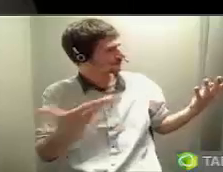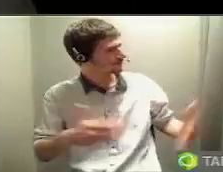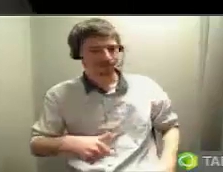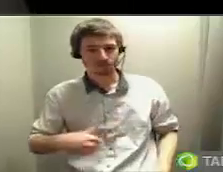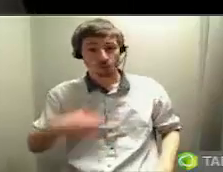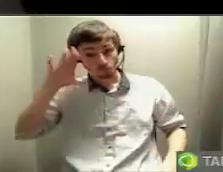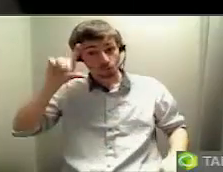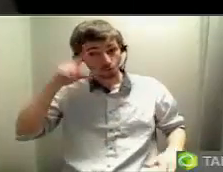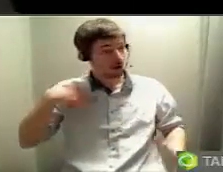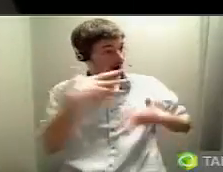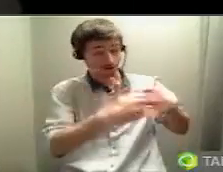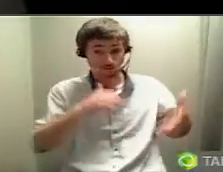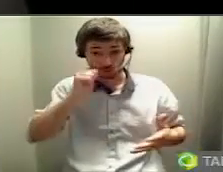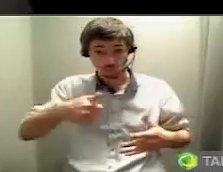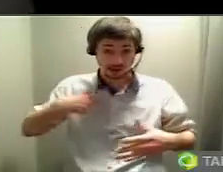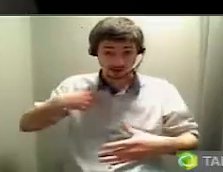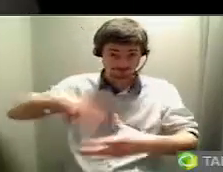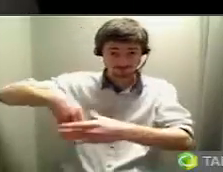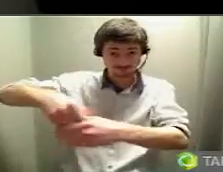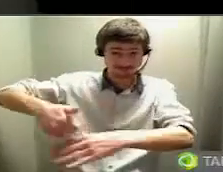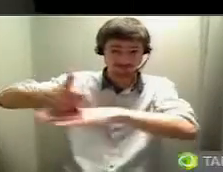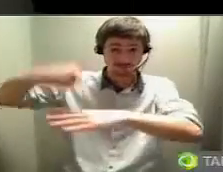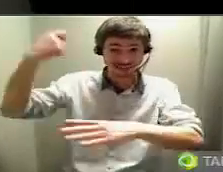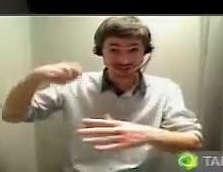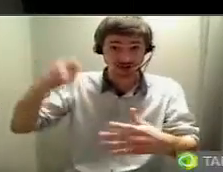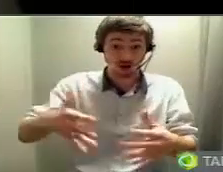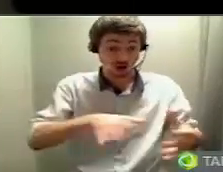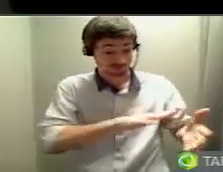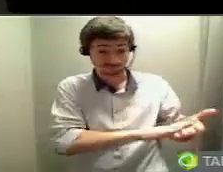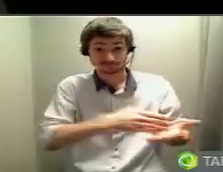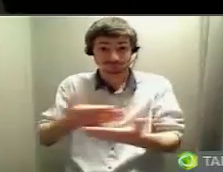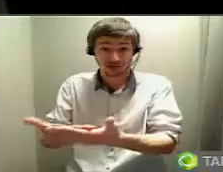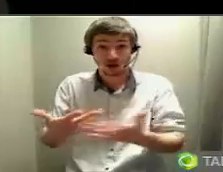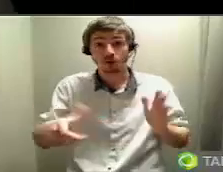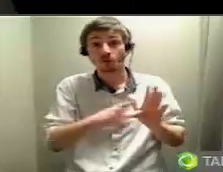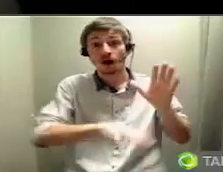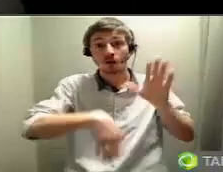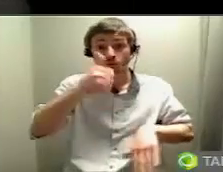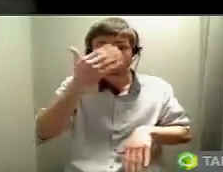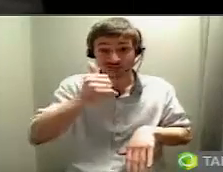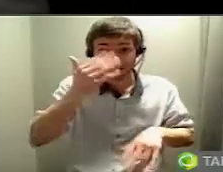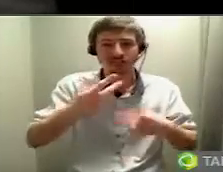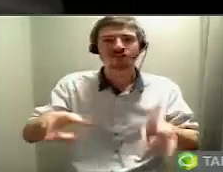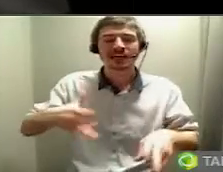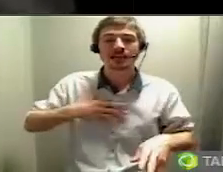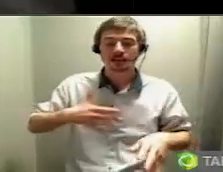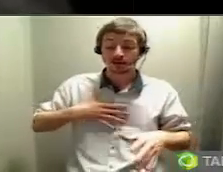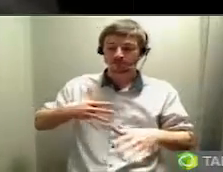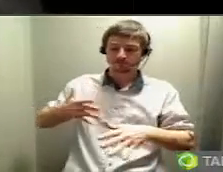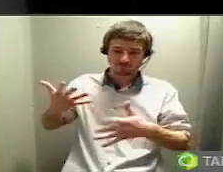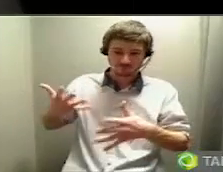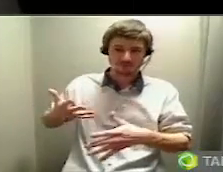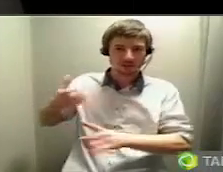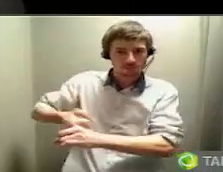application de la loi du 11 février qui, dans notre ville, est impulsée par l'excellente